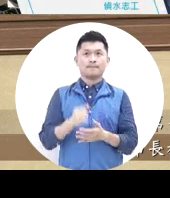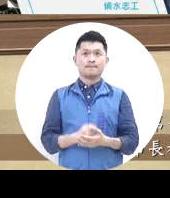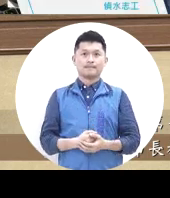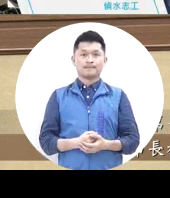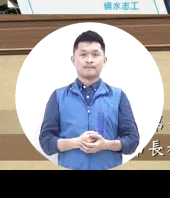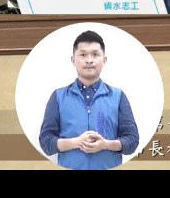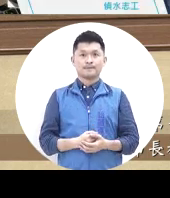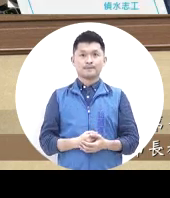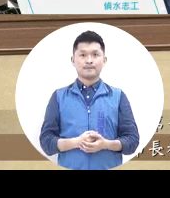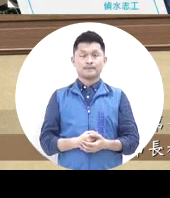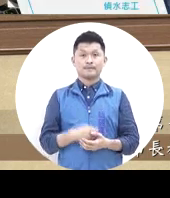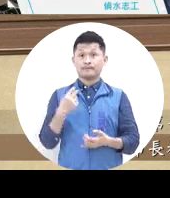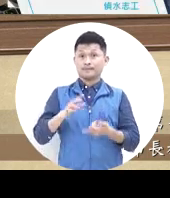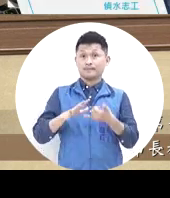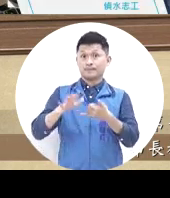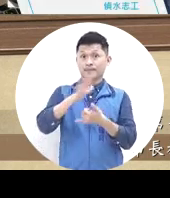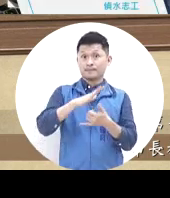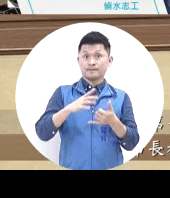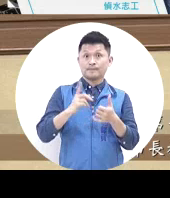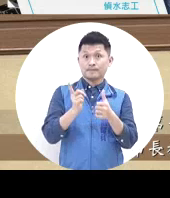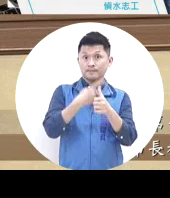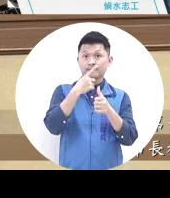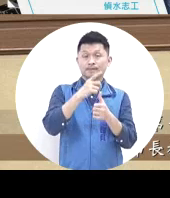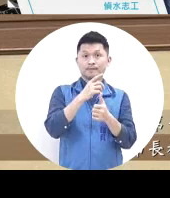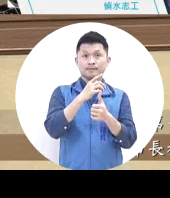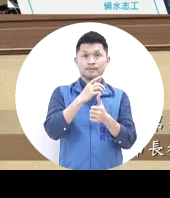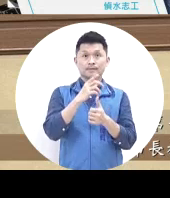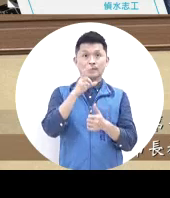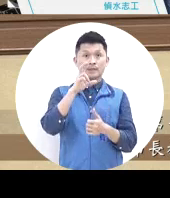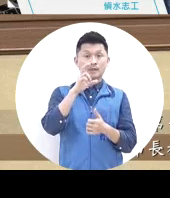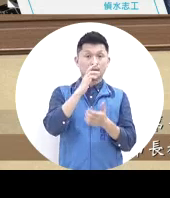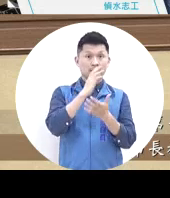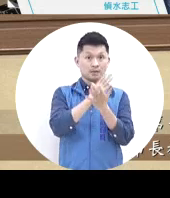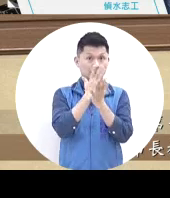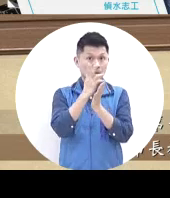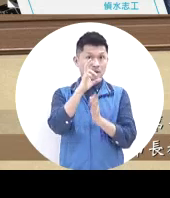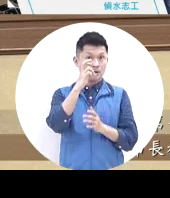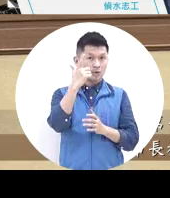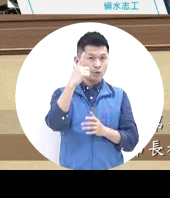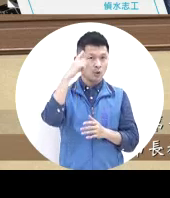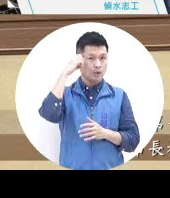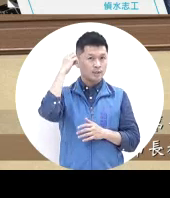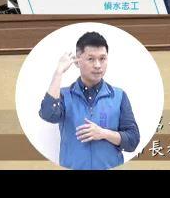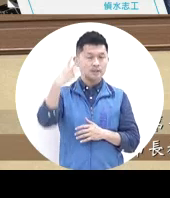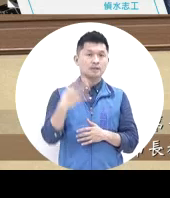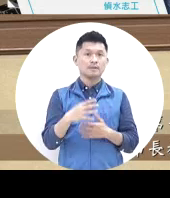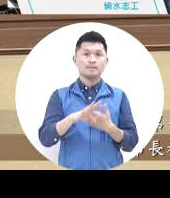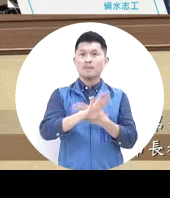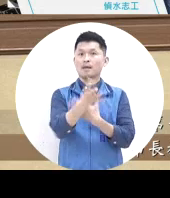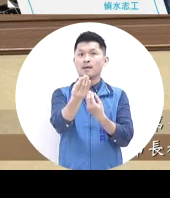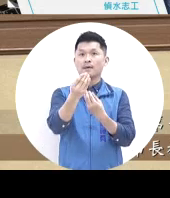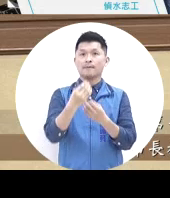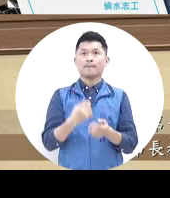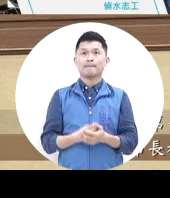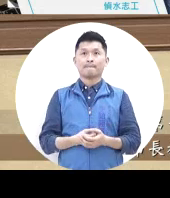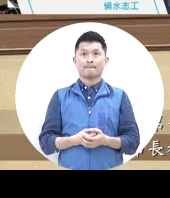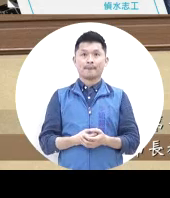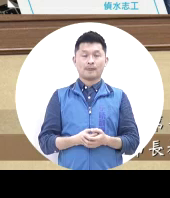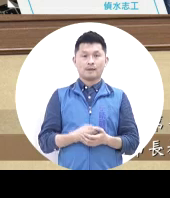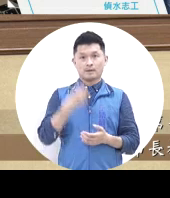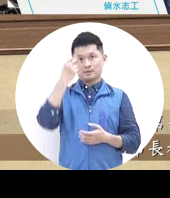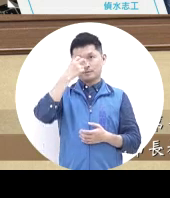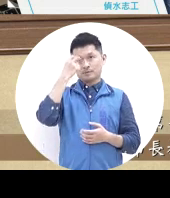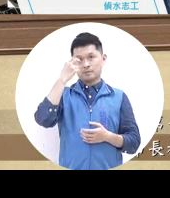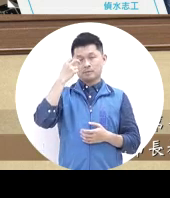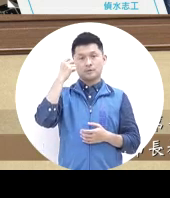当然我们有全国首创76项的不断创新的施政，包括我们前瞻型的智慧指挥监控平